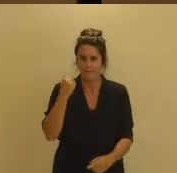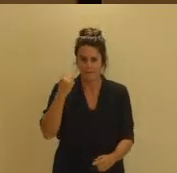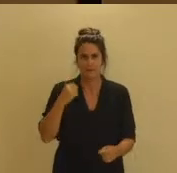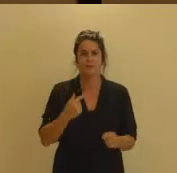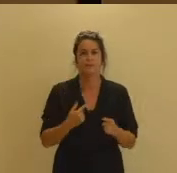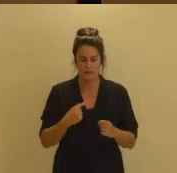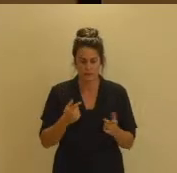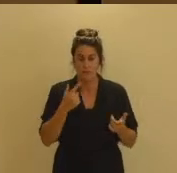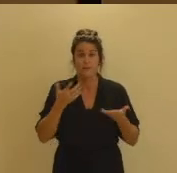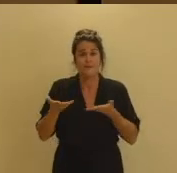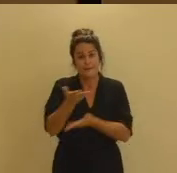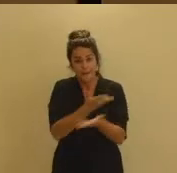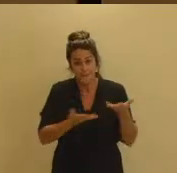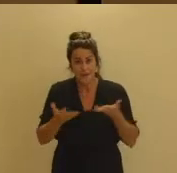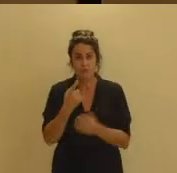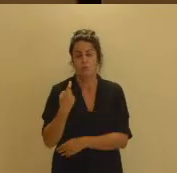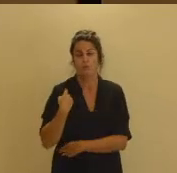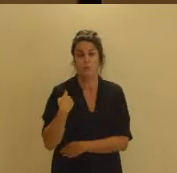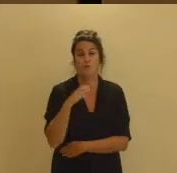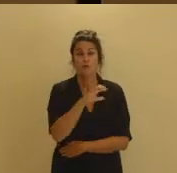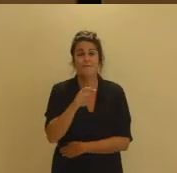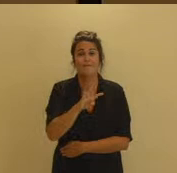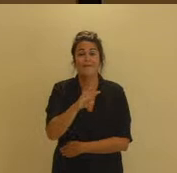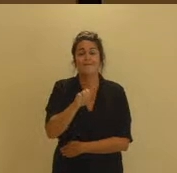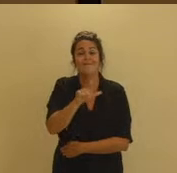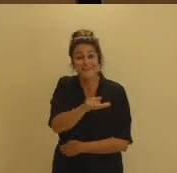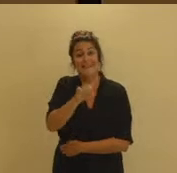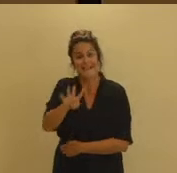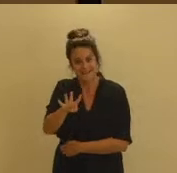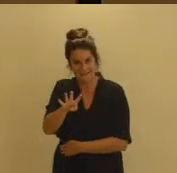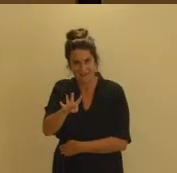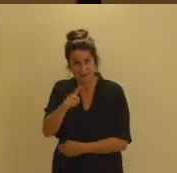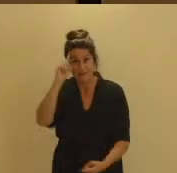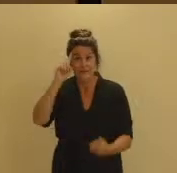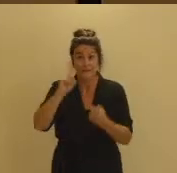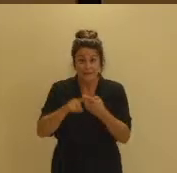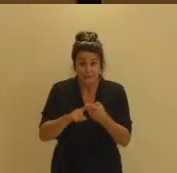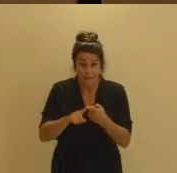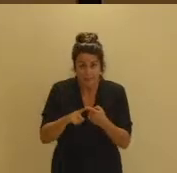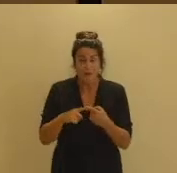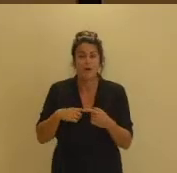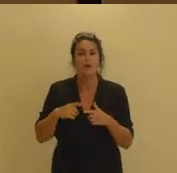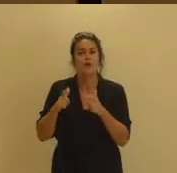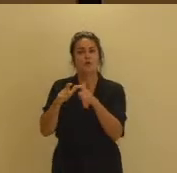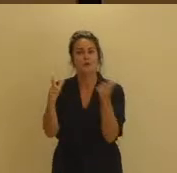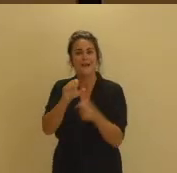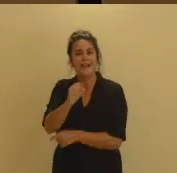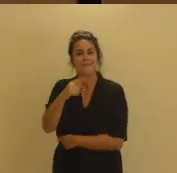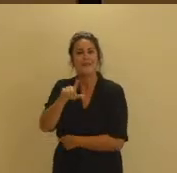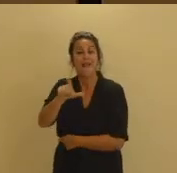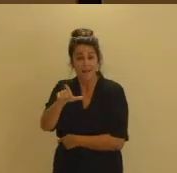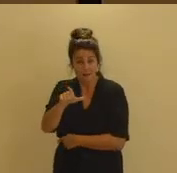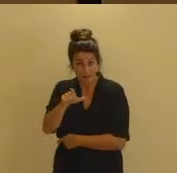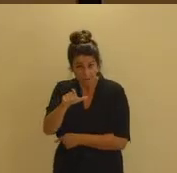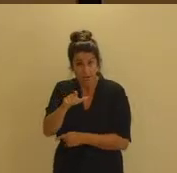numéro 124 qui concernait l'adhésion à la Société publique locale des